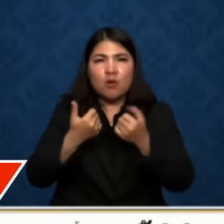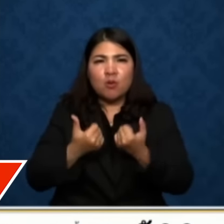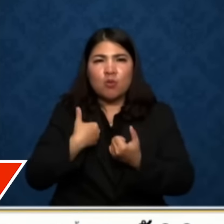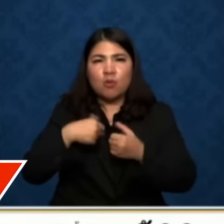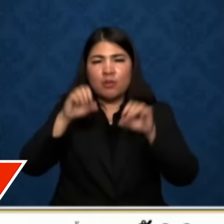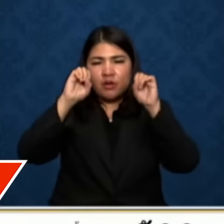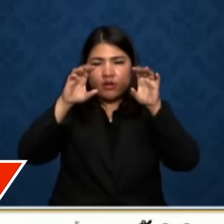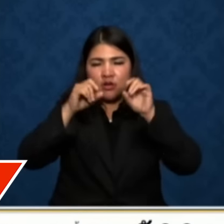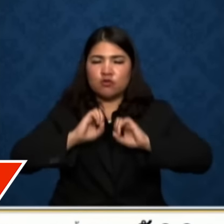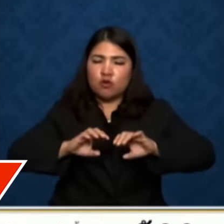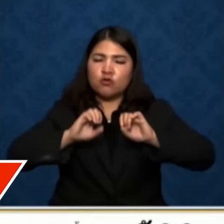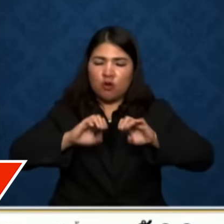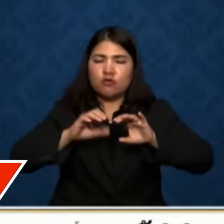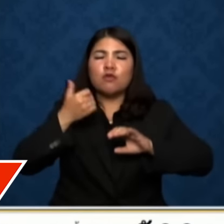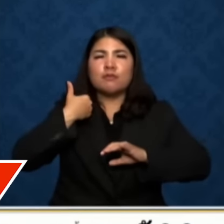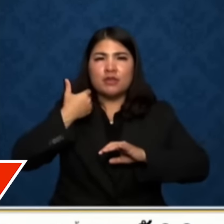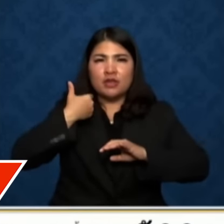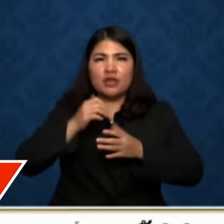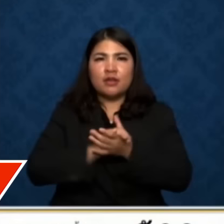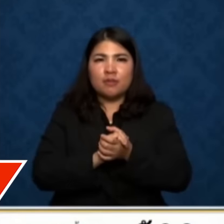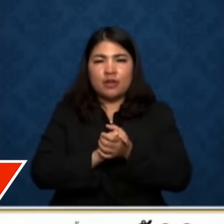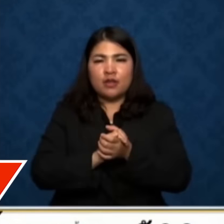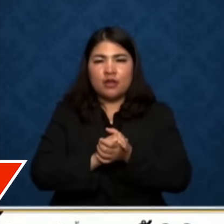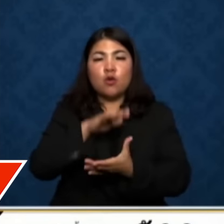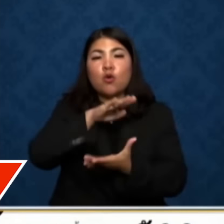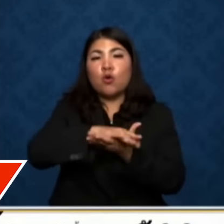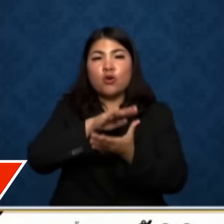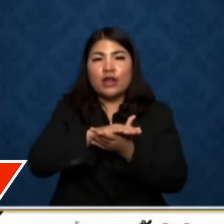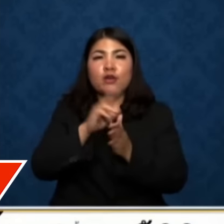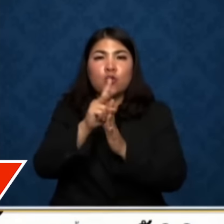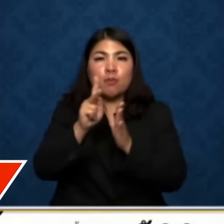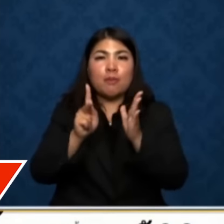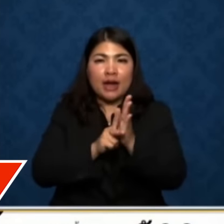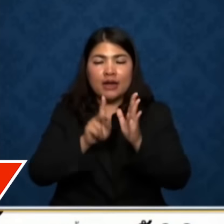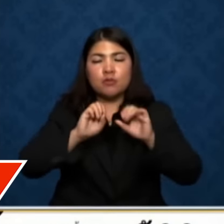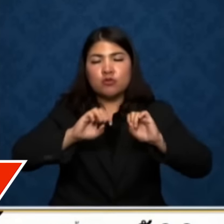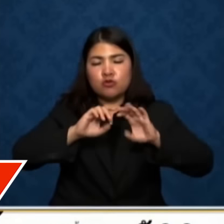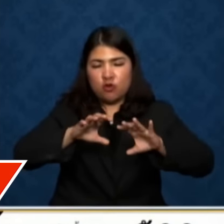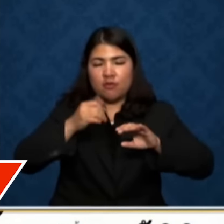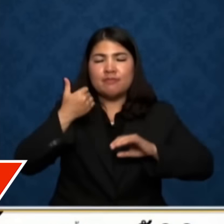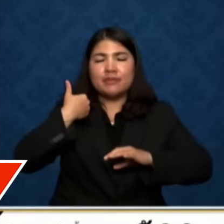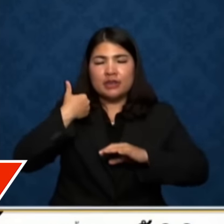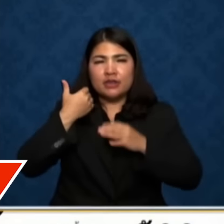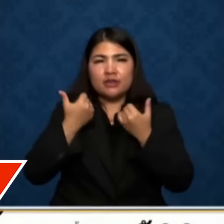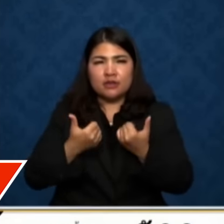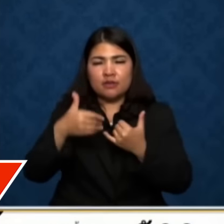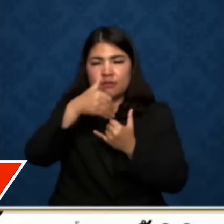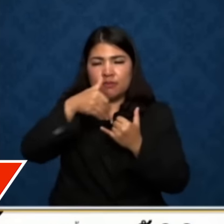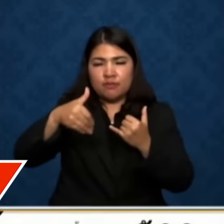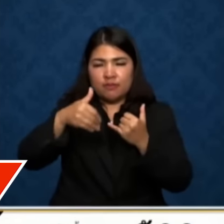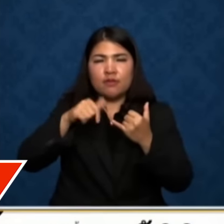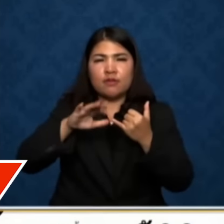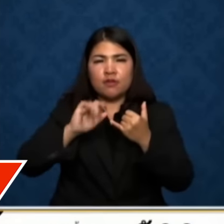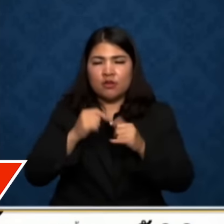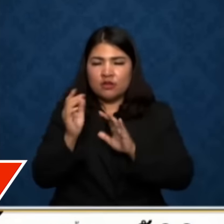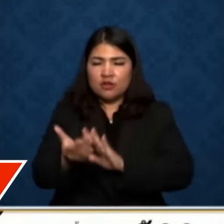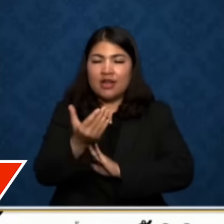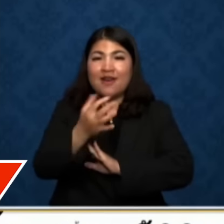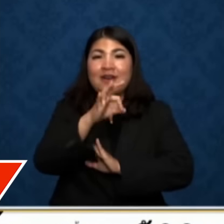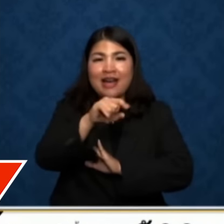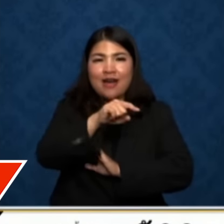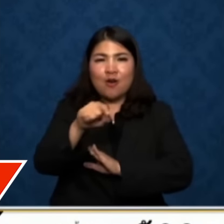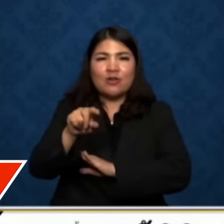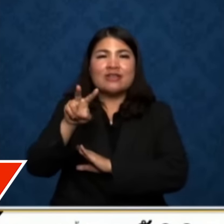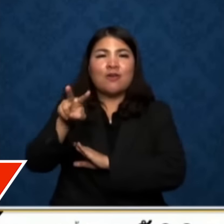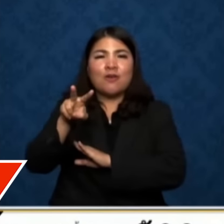อนเรื่อง Informed Consent เนี่ยแหละในโรงเรียนกฎหมายอยู่นะครับท่านได้รับการผ่าตัดที่ห้องผ่าตัดออร์โธปิดิก 9:00 น.ออกมาบ่าย